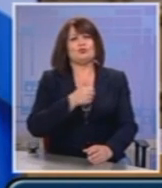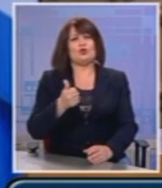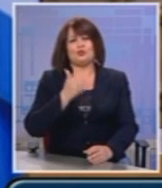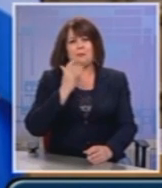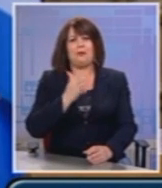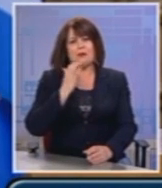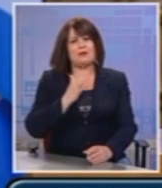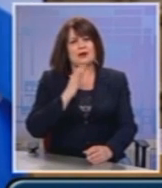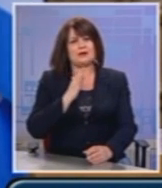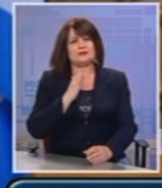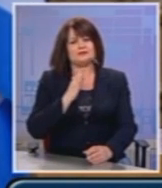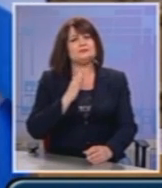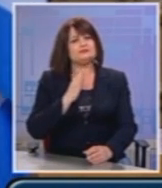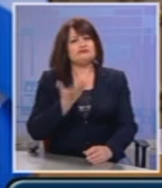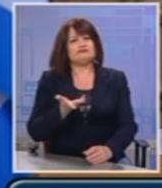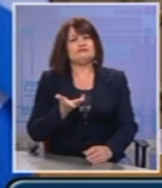αυτά